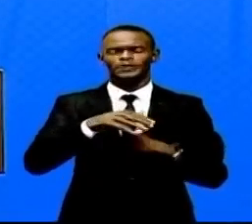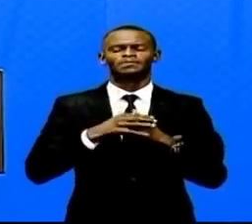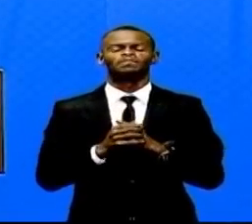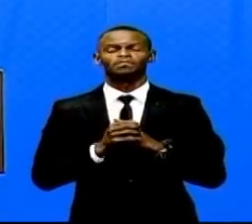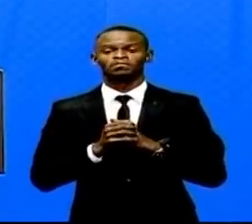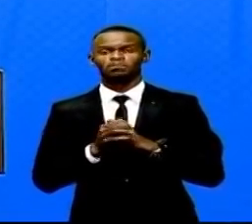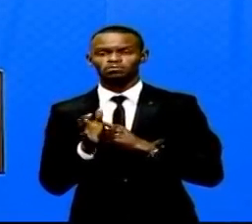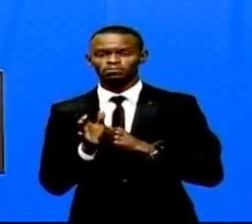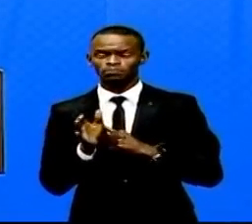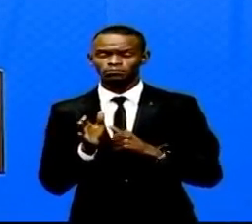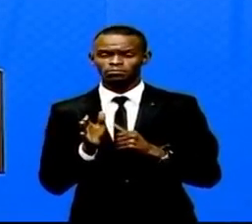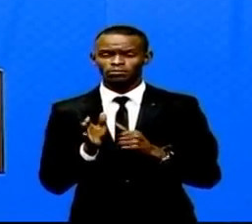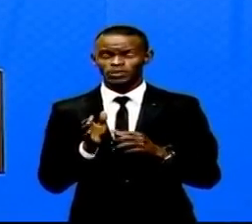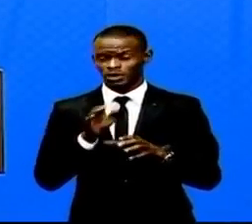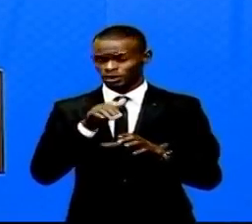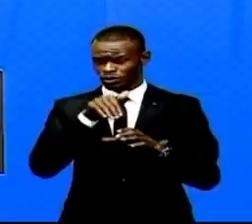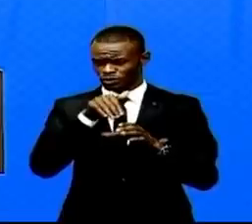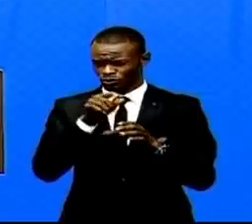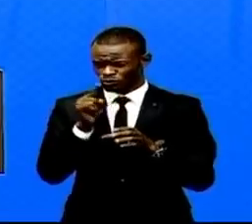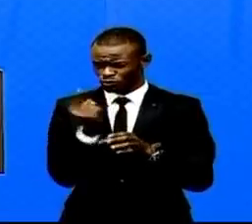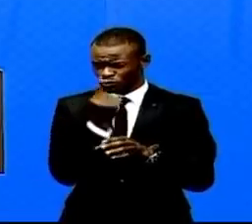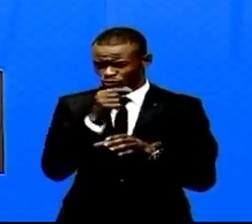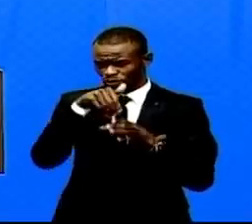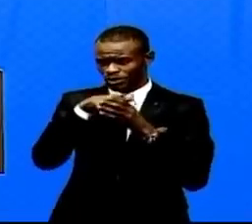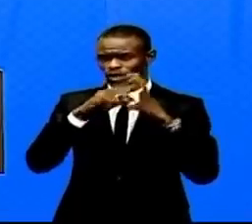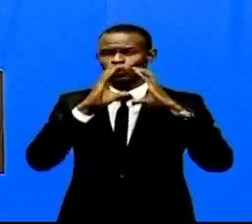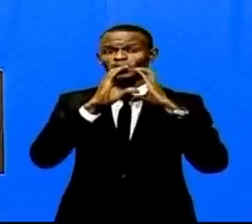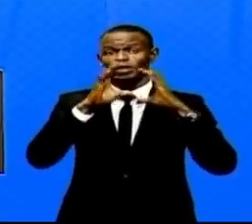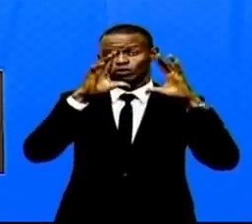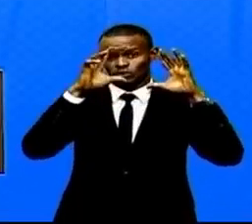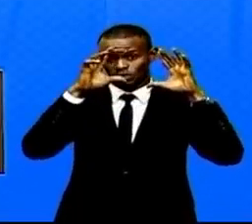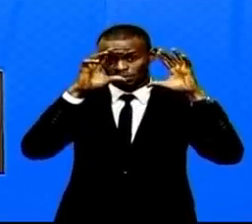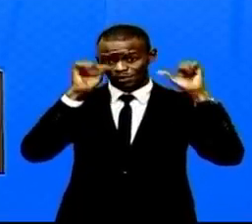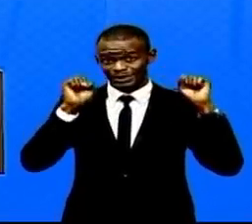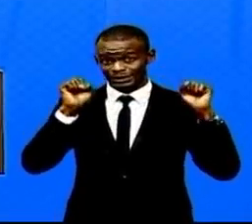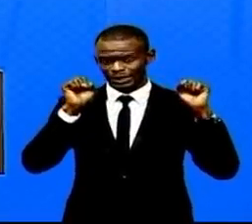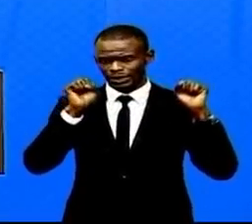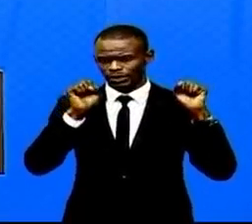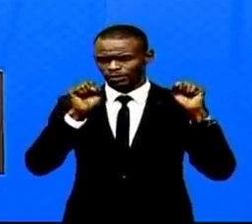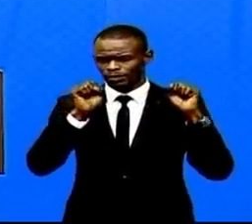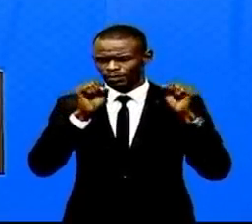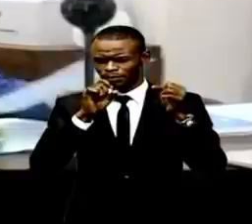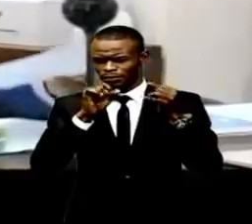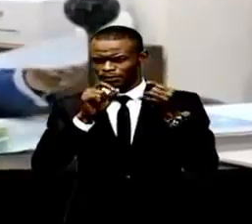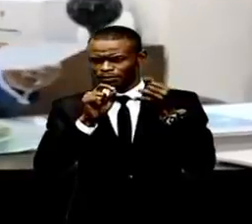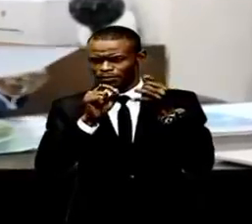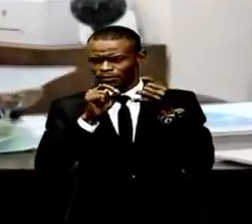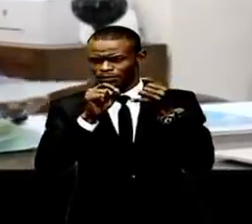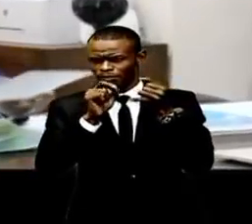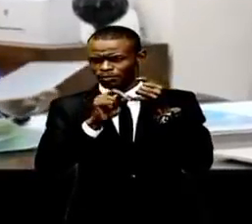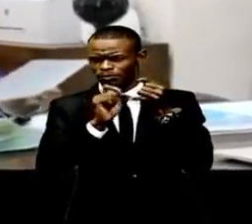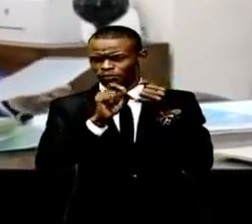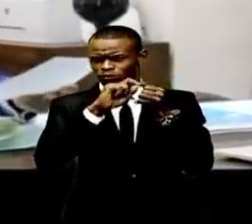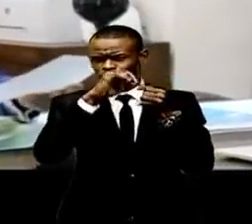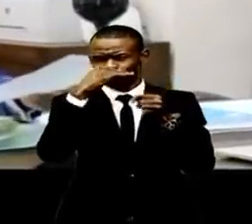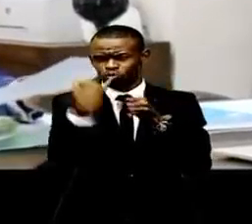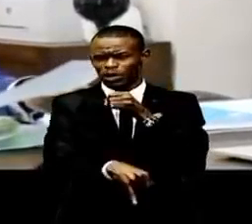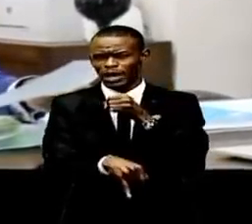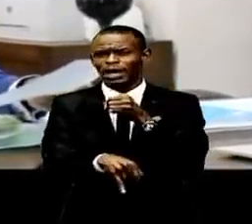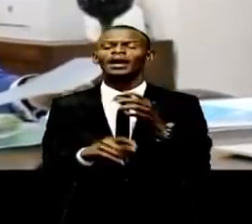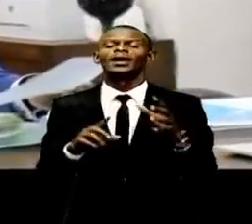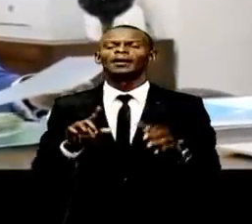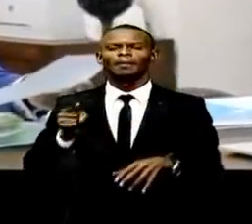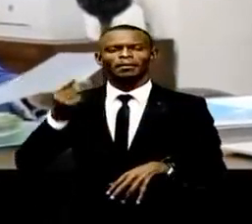Intervenant à la suite de la communication du président de la République, le premier ministre et chef du gouvernement a fait une brève restitution de la réunion